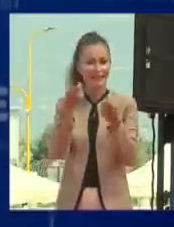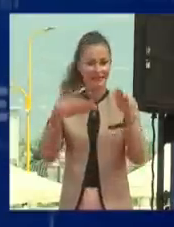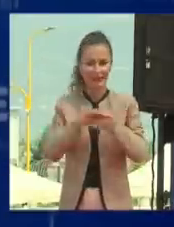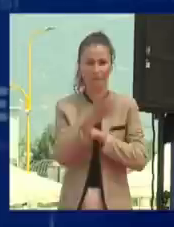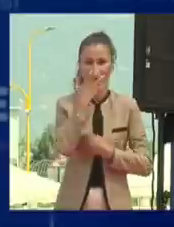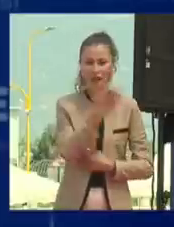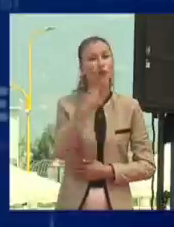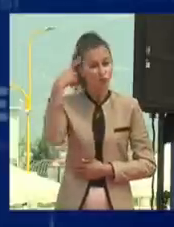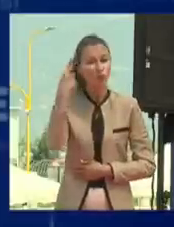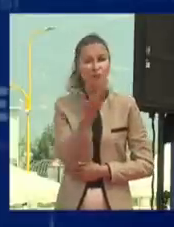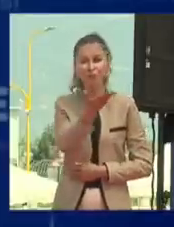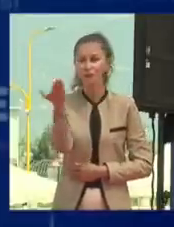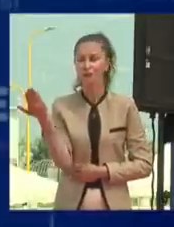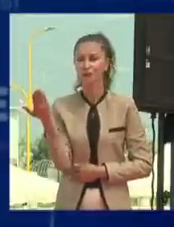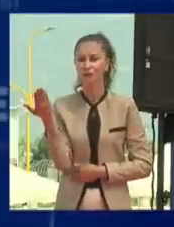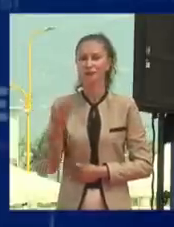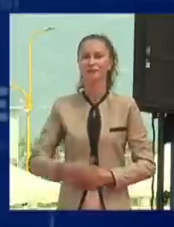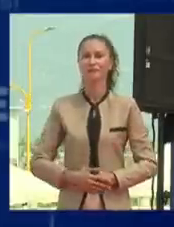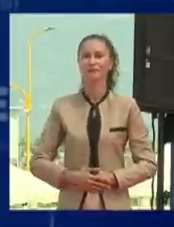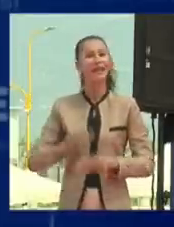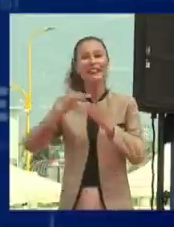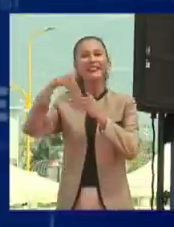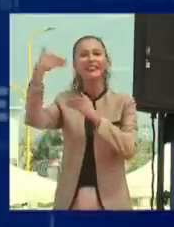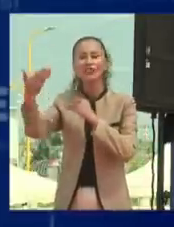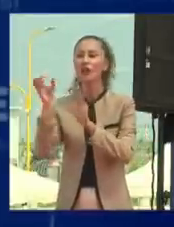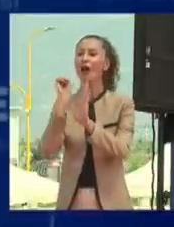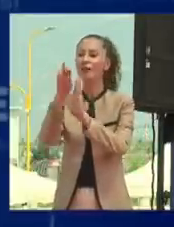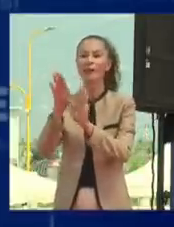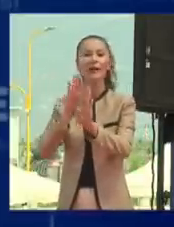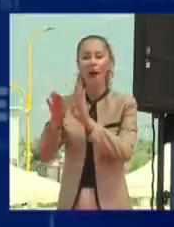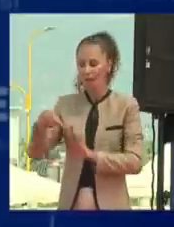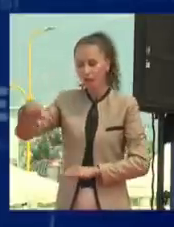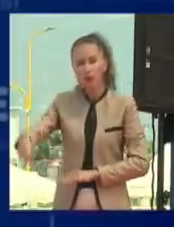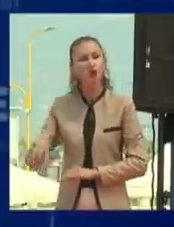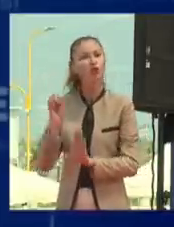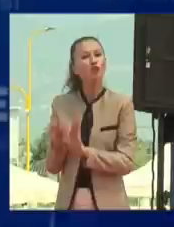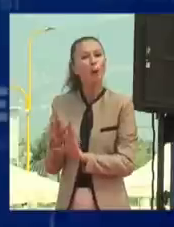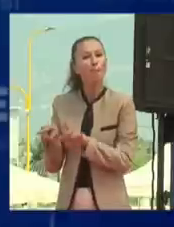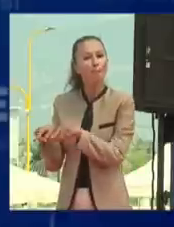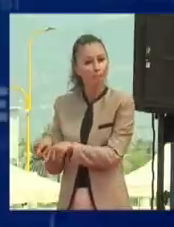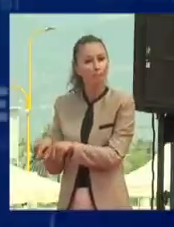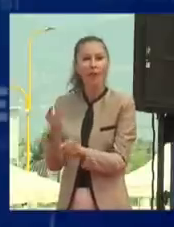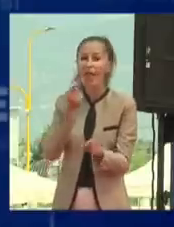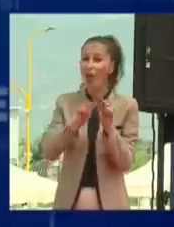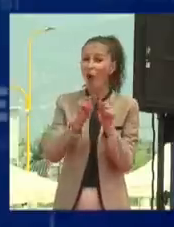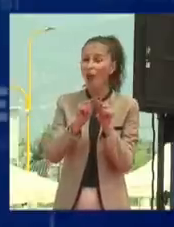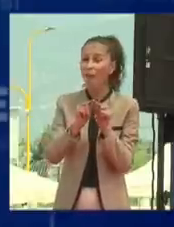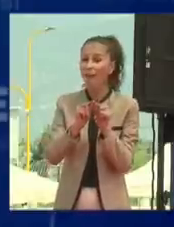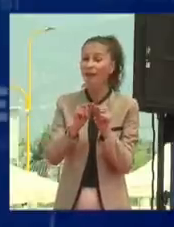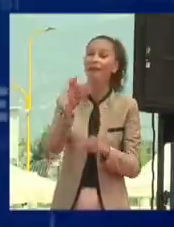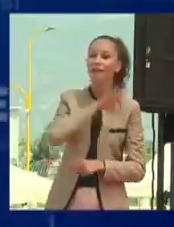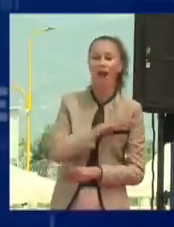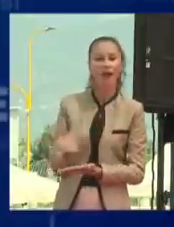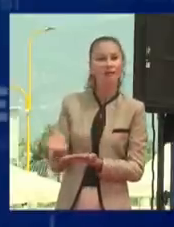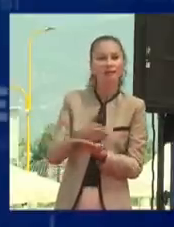yaratacak. Düşünebiliyor musunuz? Dışarıya attığımız, kapının önüne koyduğumuz bir çöpün ekonomiye getirdiği